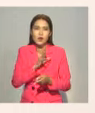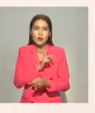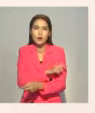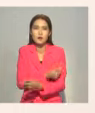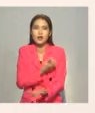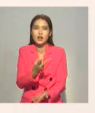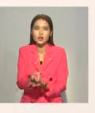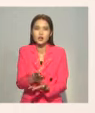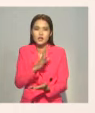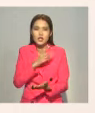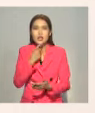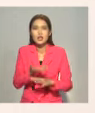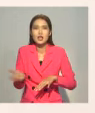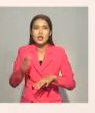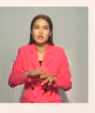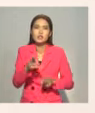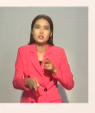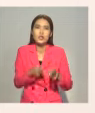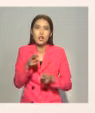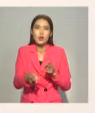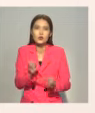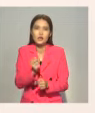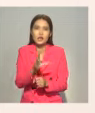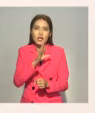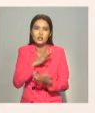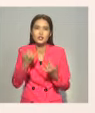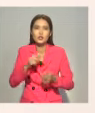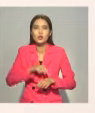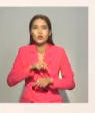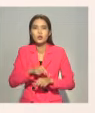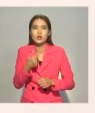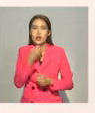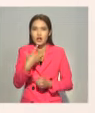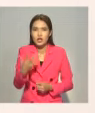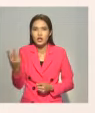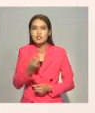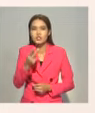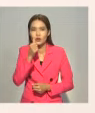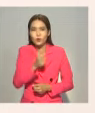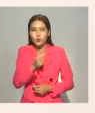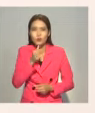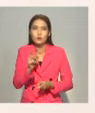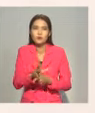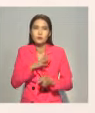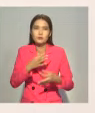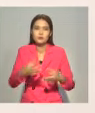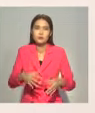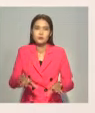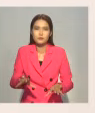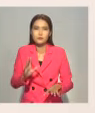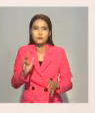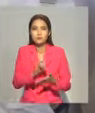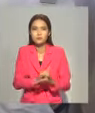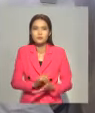жатқызып, өте қиын операцияны сәтті жасады. Қазір жағдайым жақсы. Мен екінші мәрте дүниеге келген бақытты